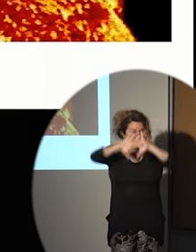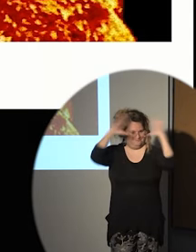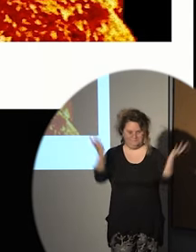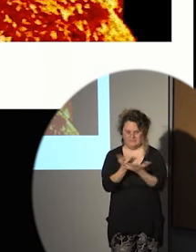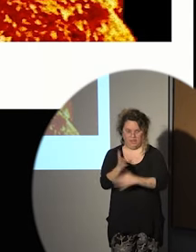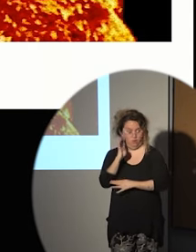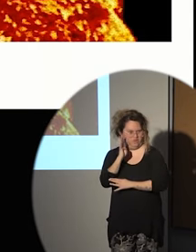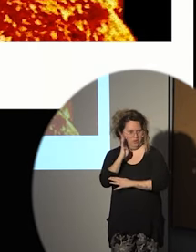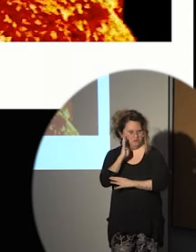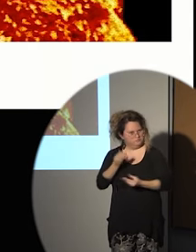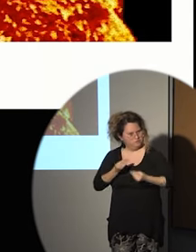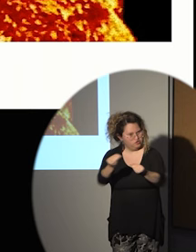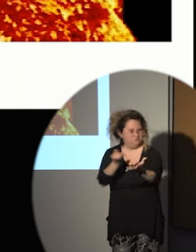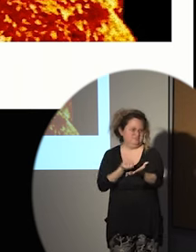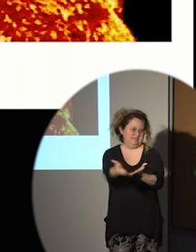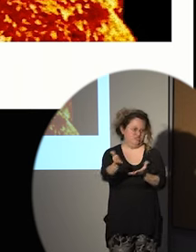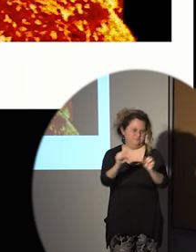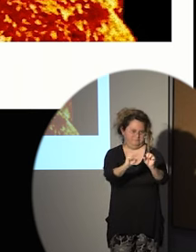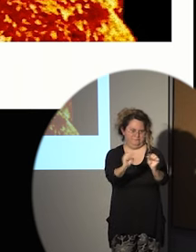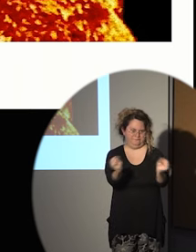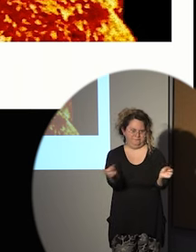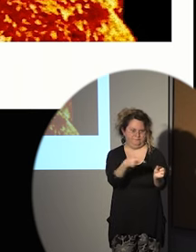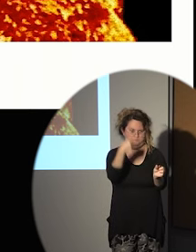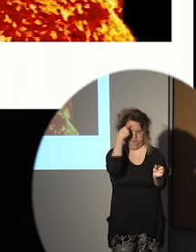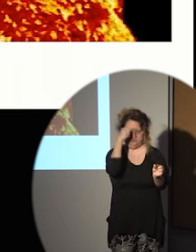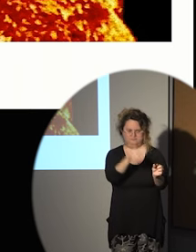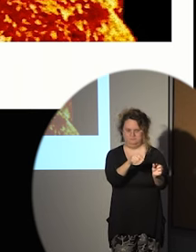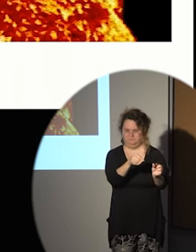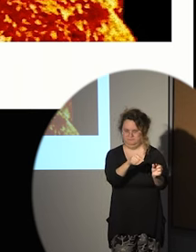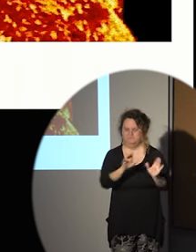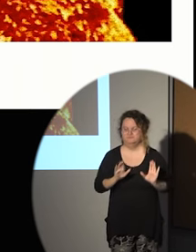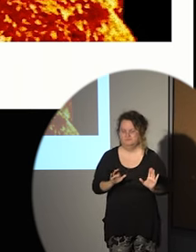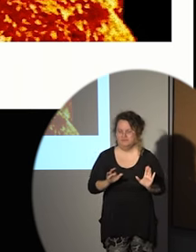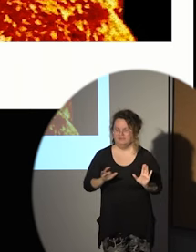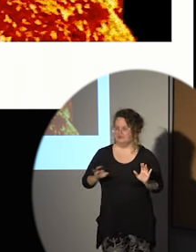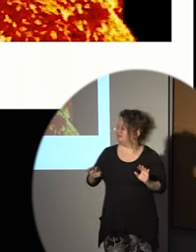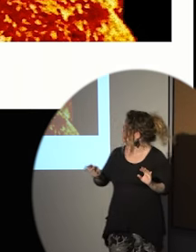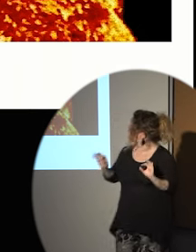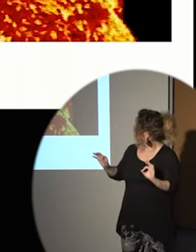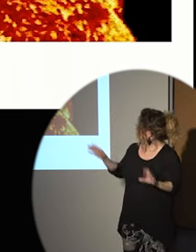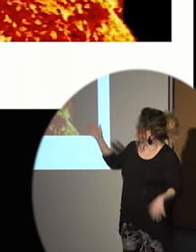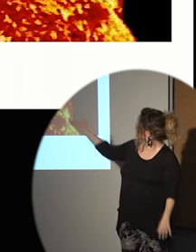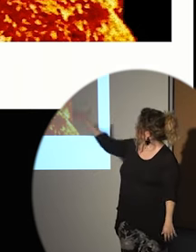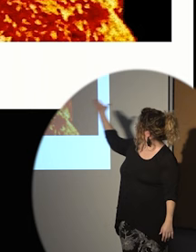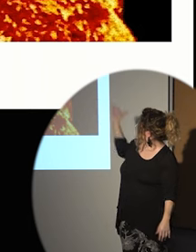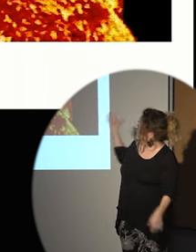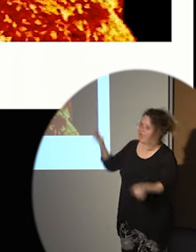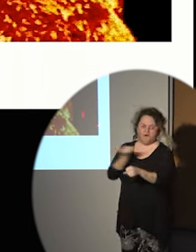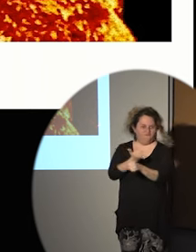vous montrer à nouveau à quel point notre planète est minuscule, ce que vous voyez ici, ce n'est pas quelque chose de réel, mais ce que vous voyez ici, c'est notre